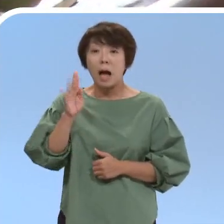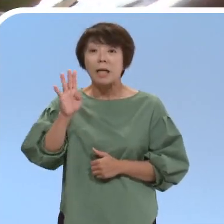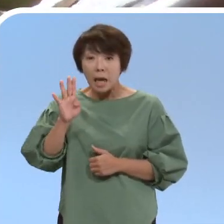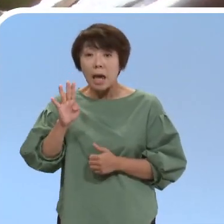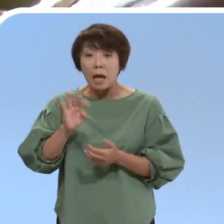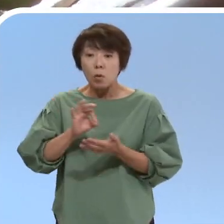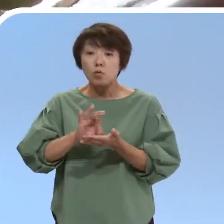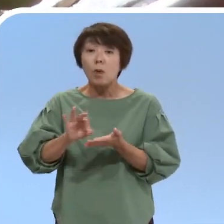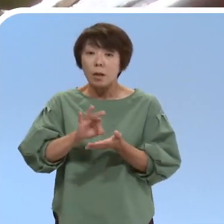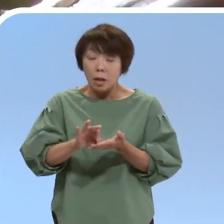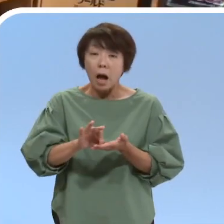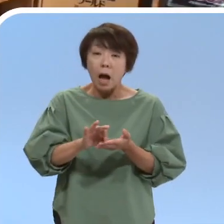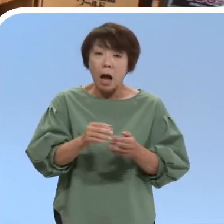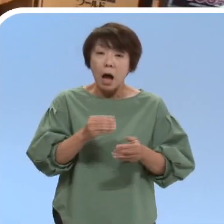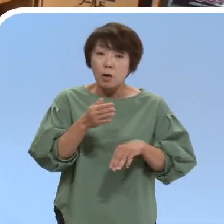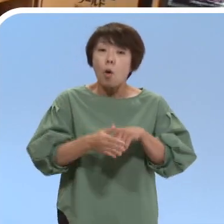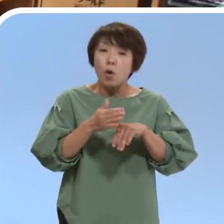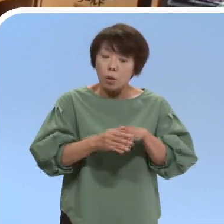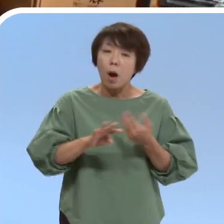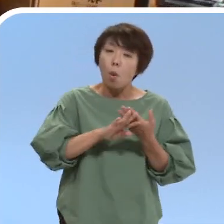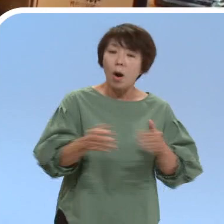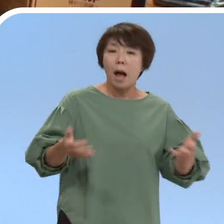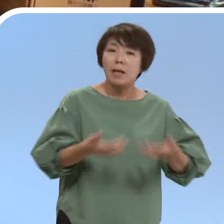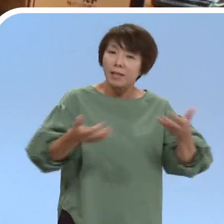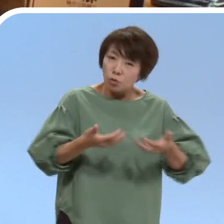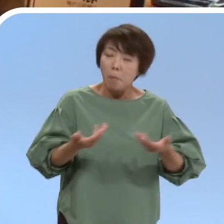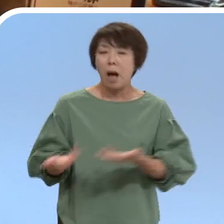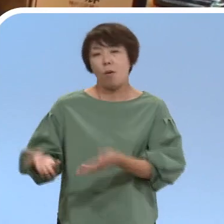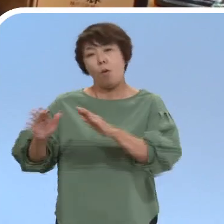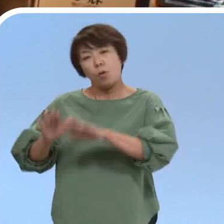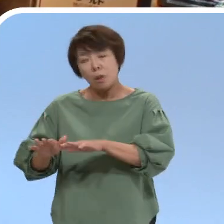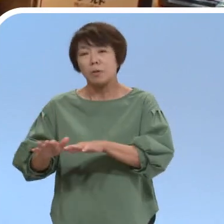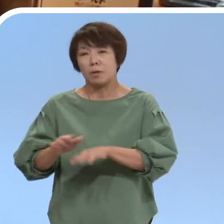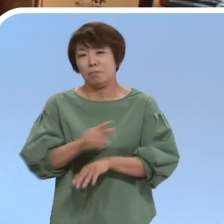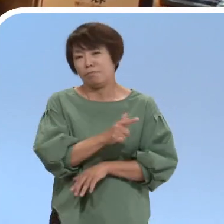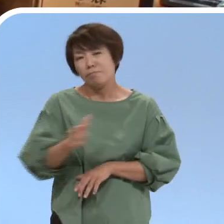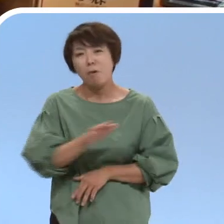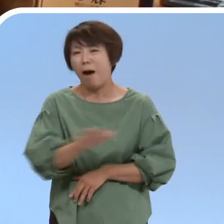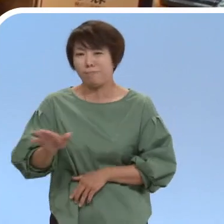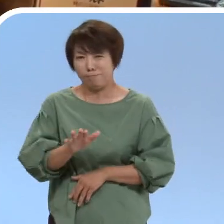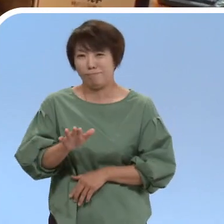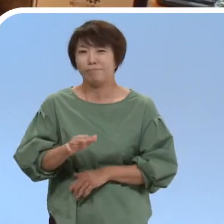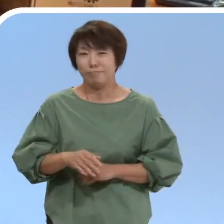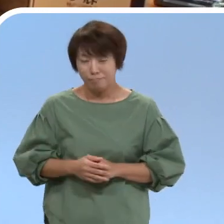使ったメニューも、ぼっかけ焼きそばだったり、ぼっかけお好み焼きだったりとか